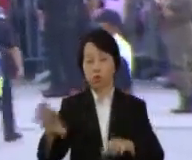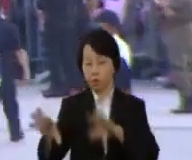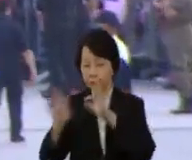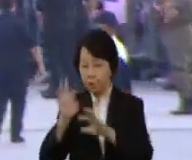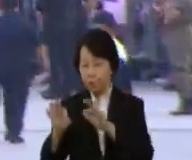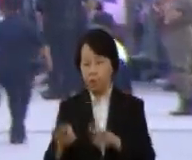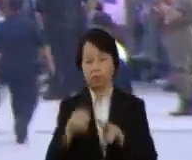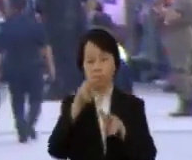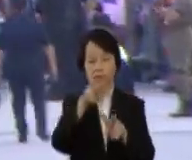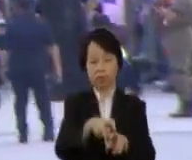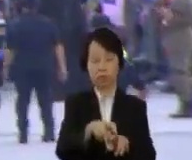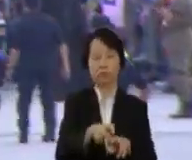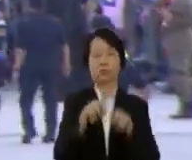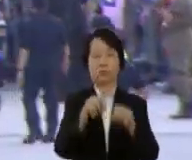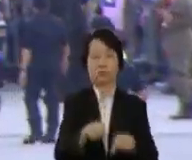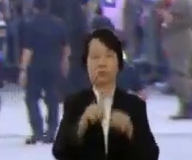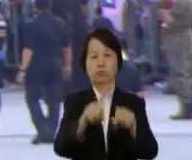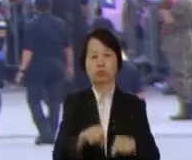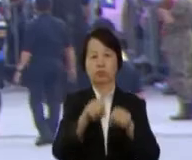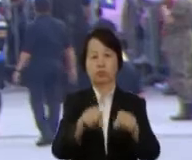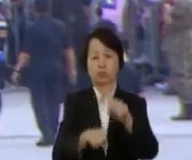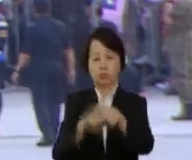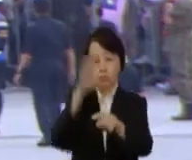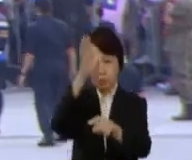membawa kereta kuda diraja